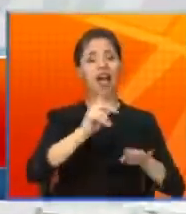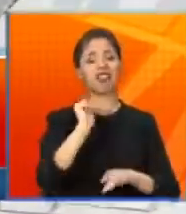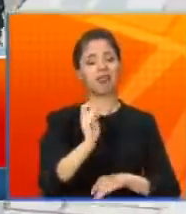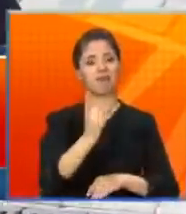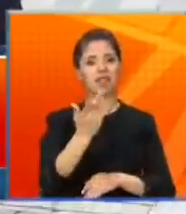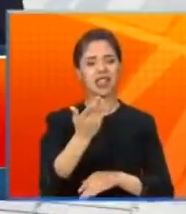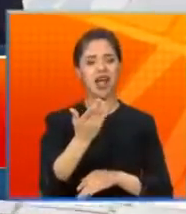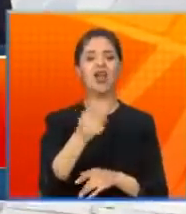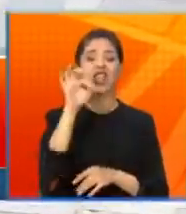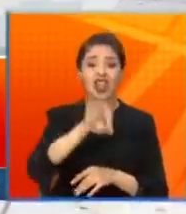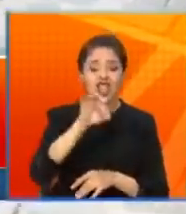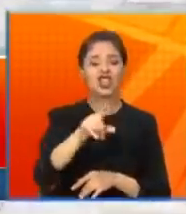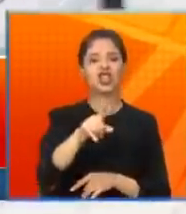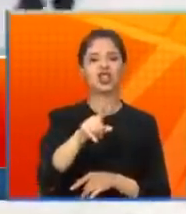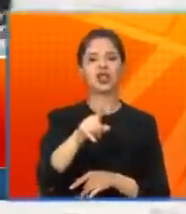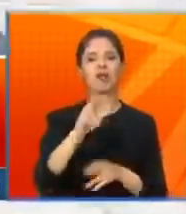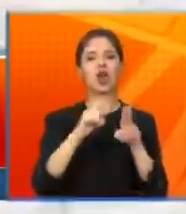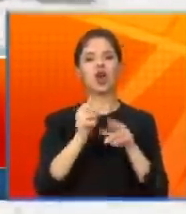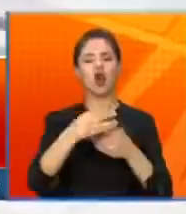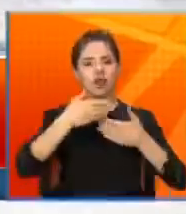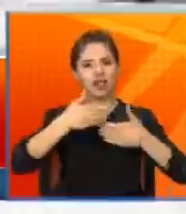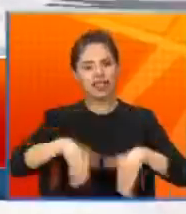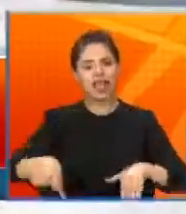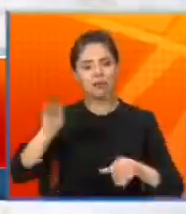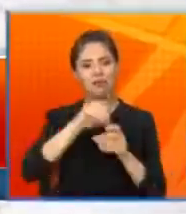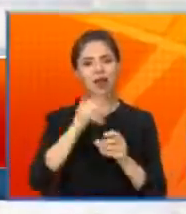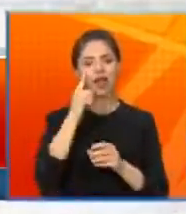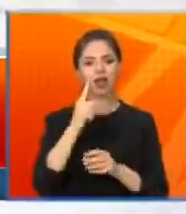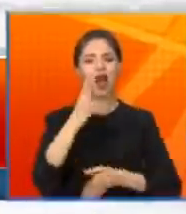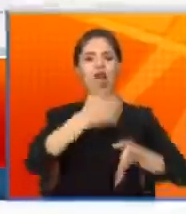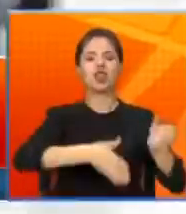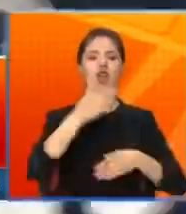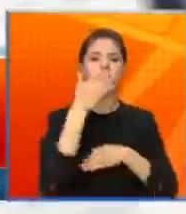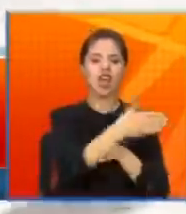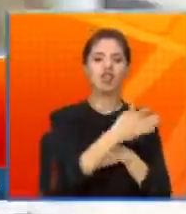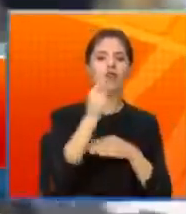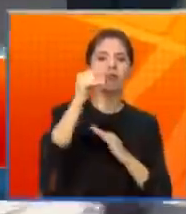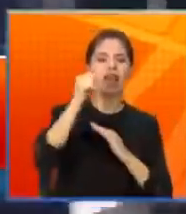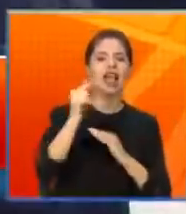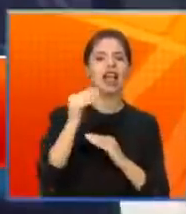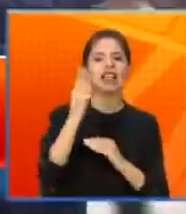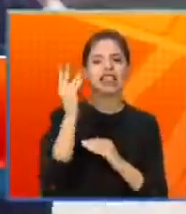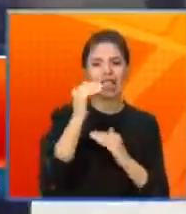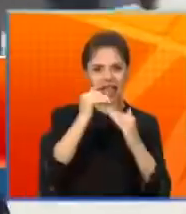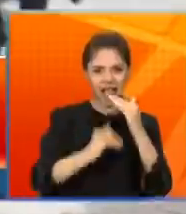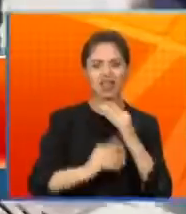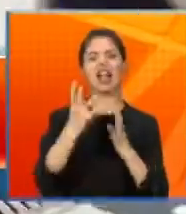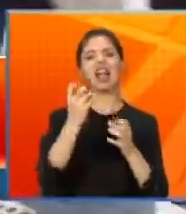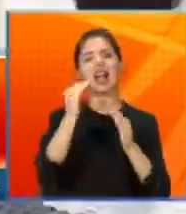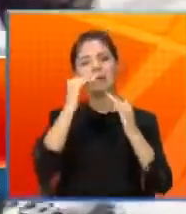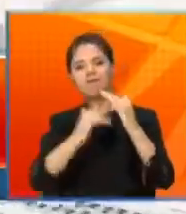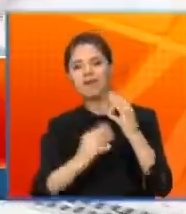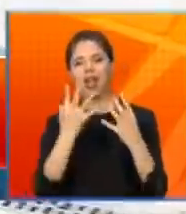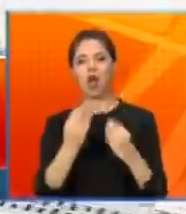sonra tarzınız ama şimdi konu bir sevgili çerçevesinde sokağa çıkma azalınca biraz kalabalıkta